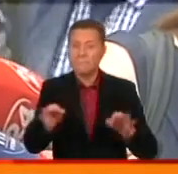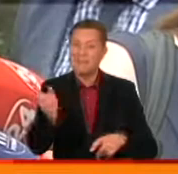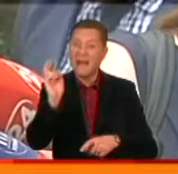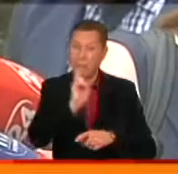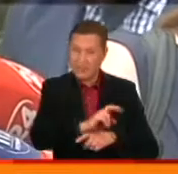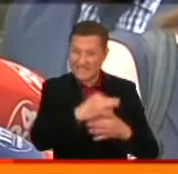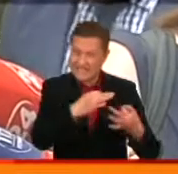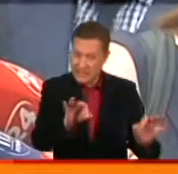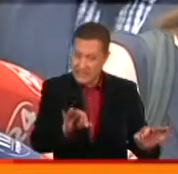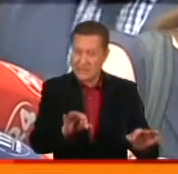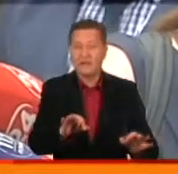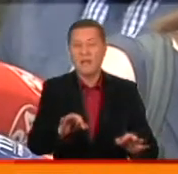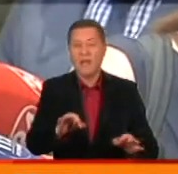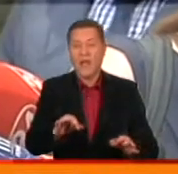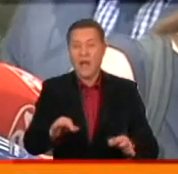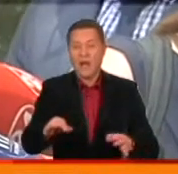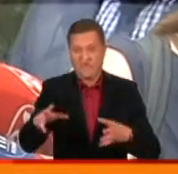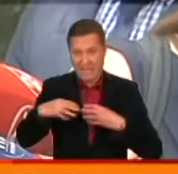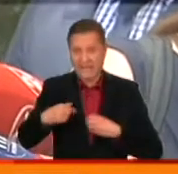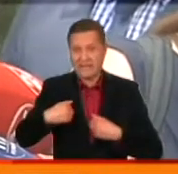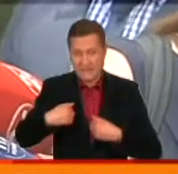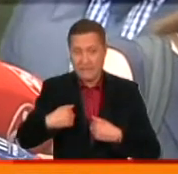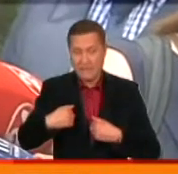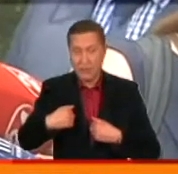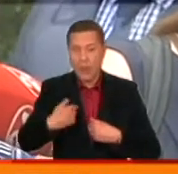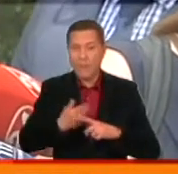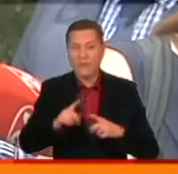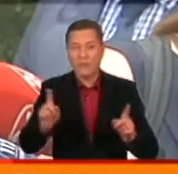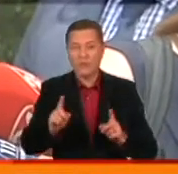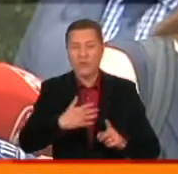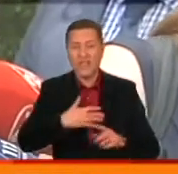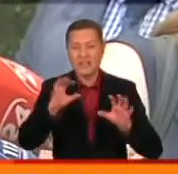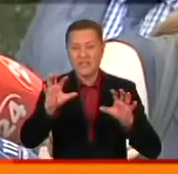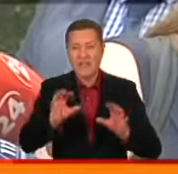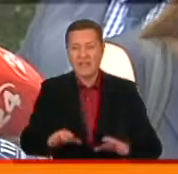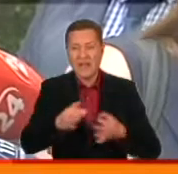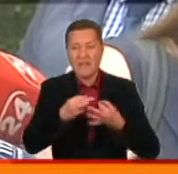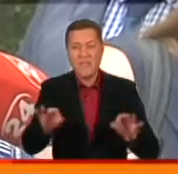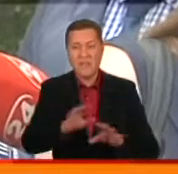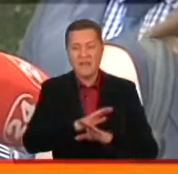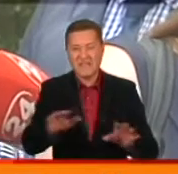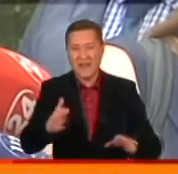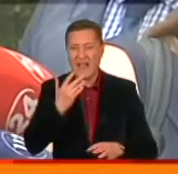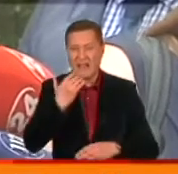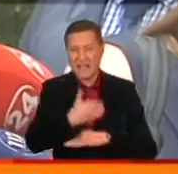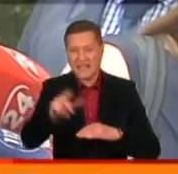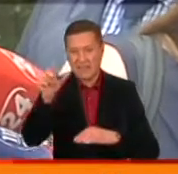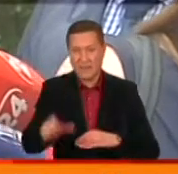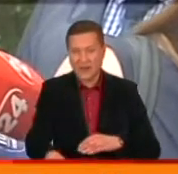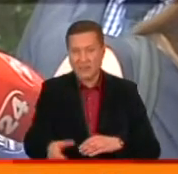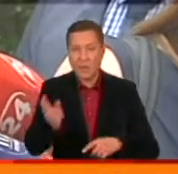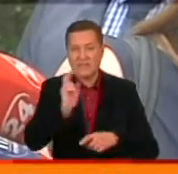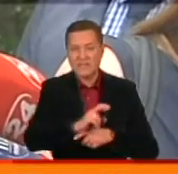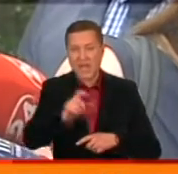допустить уполномоченного вместе со мной, потому что наше законодательство не позволяет иностранному гражданину